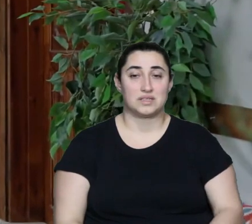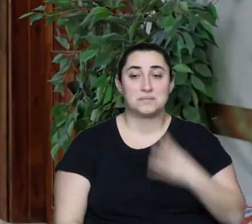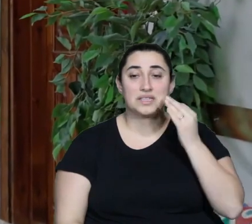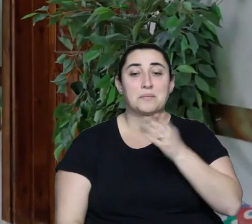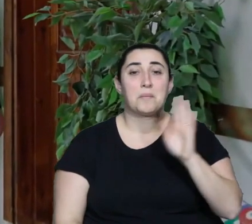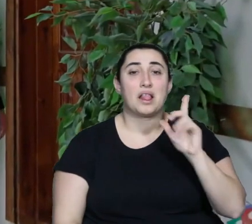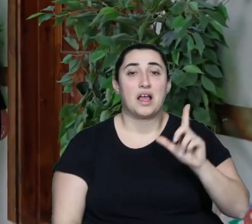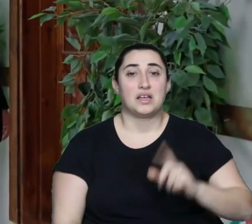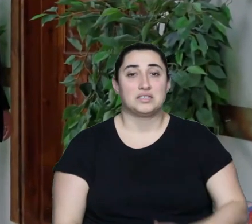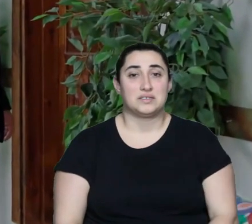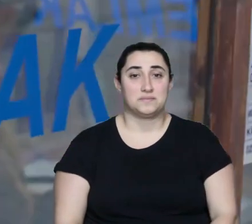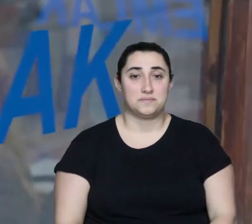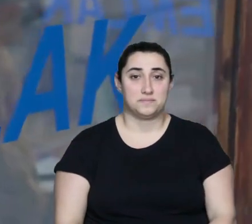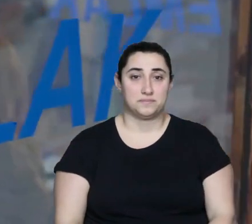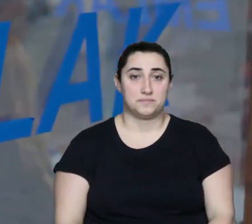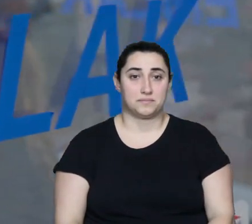gerekiyor.